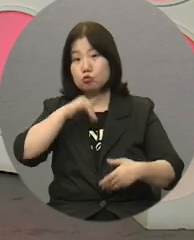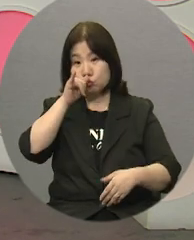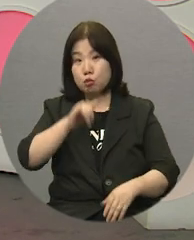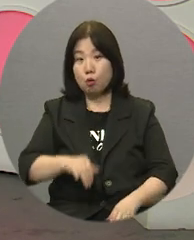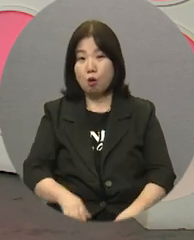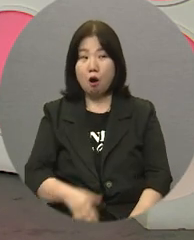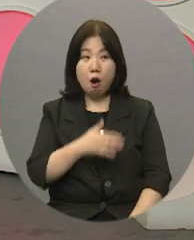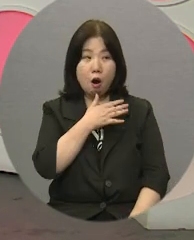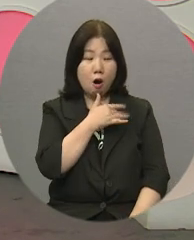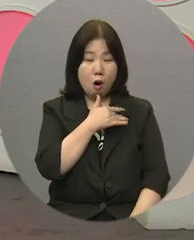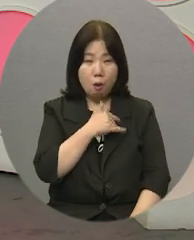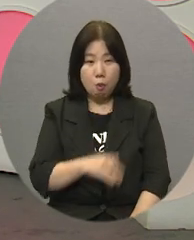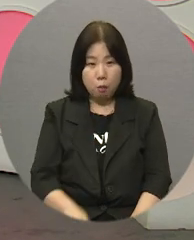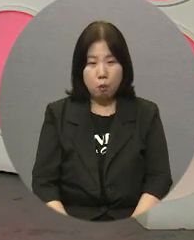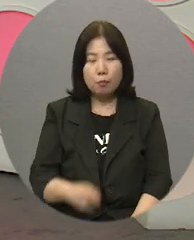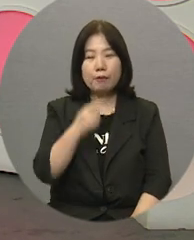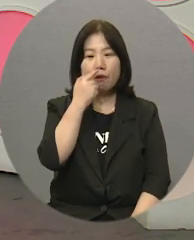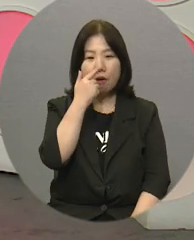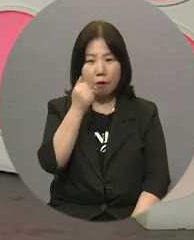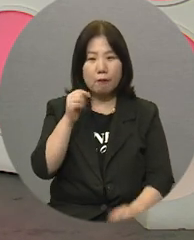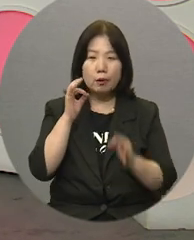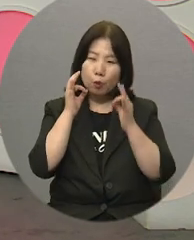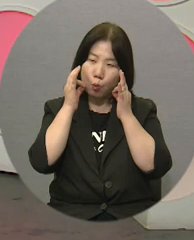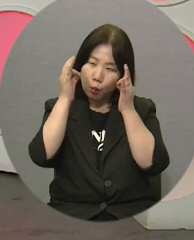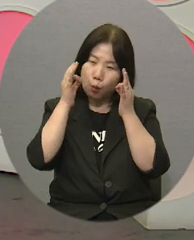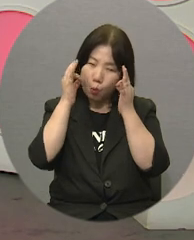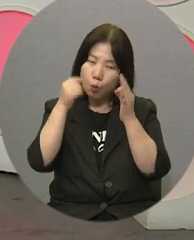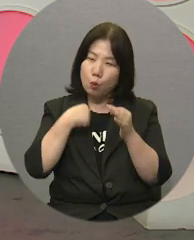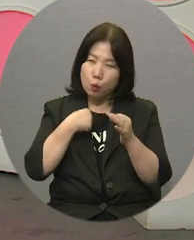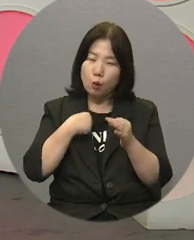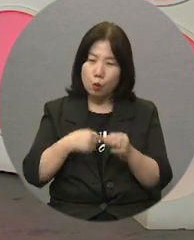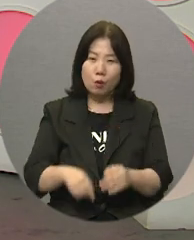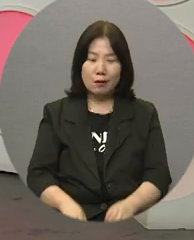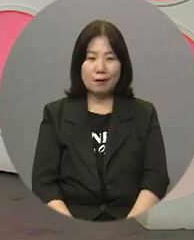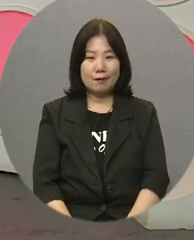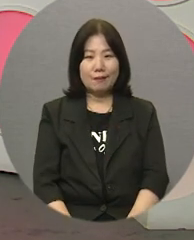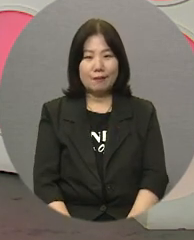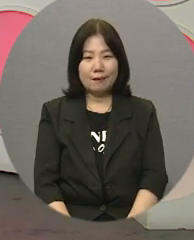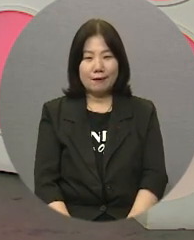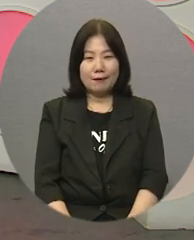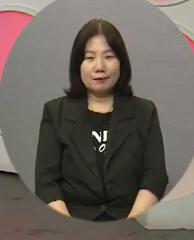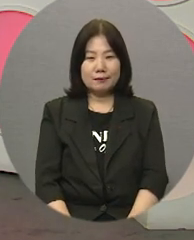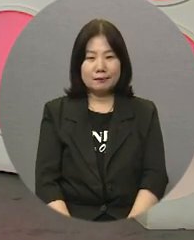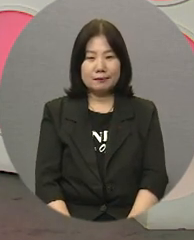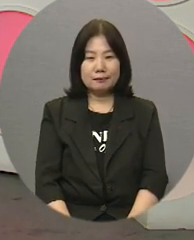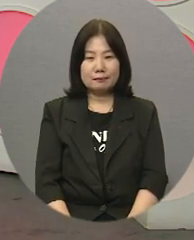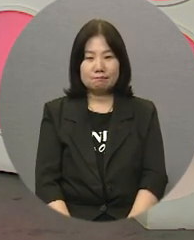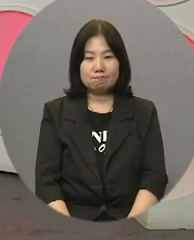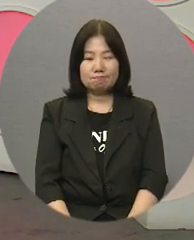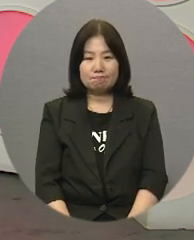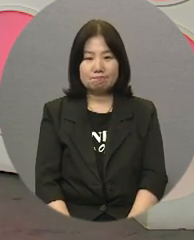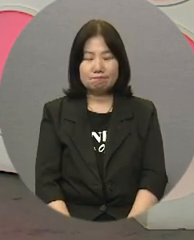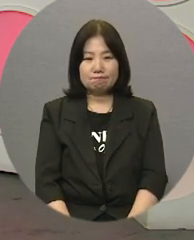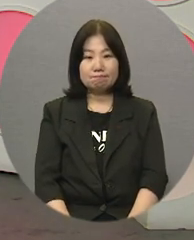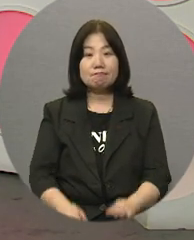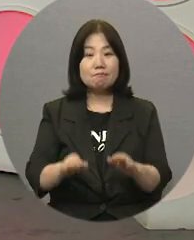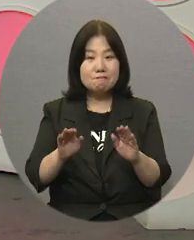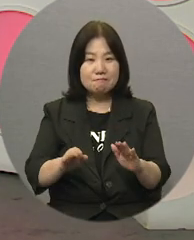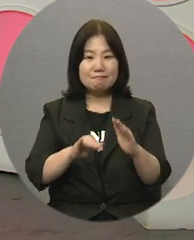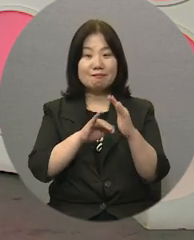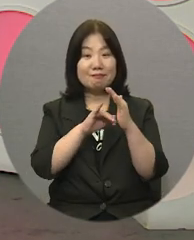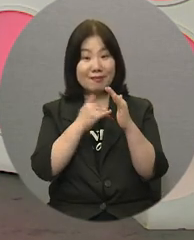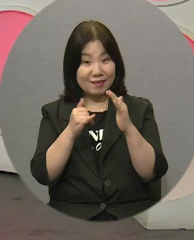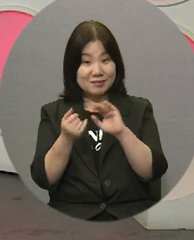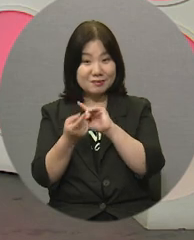있어요. 제가 그 아빠의 외동딸이었답니다. 좋습니다. 5월 가정의 달이니까요. 우리 가족끼리